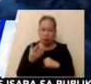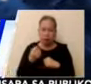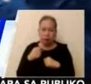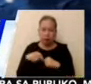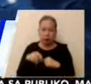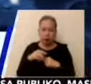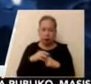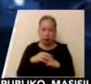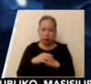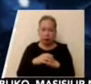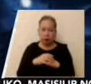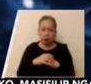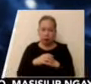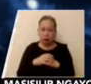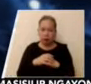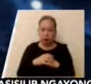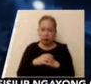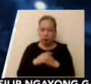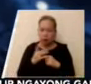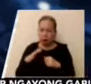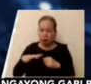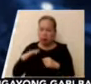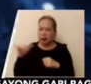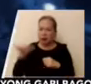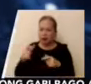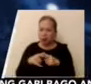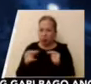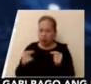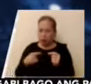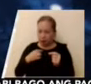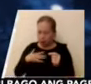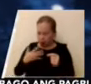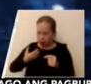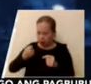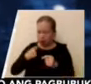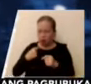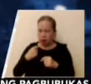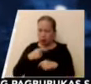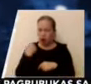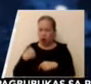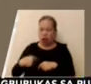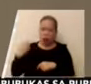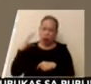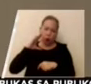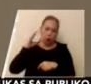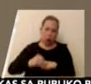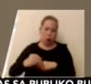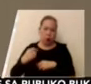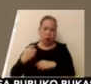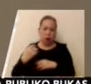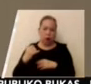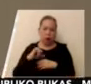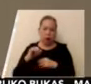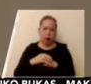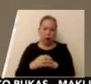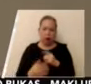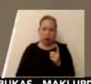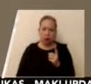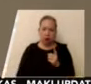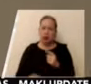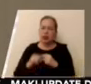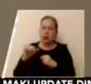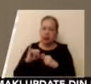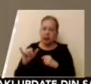ang inaangkin din ng China. The pain and agony that the Philippines is getting is what Japan has been